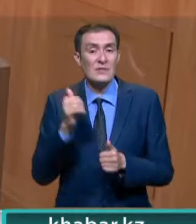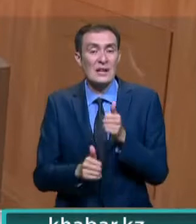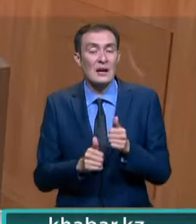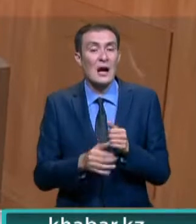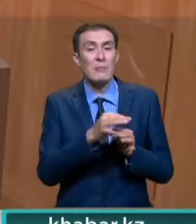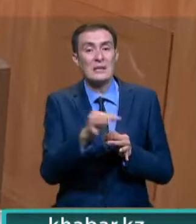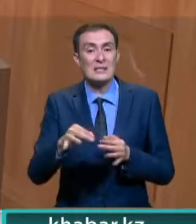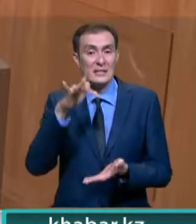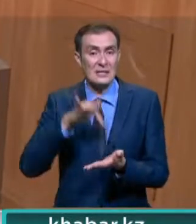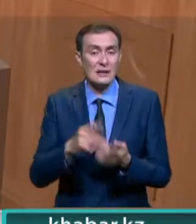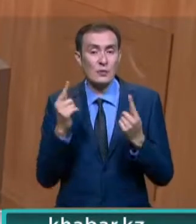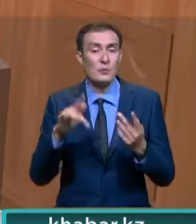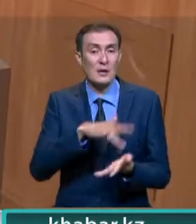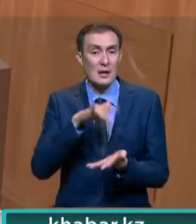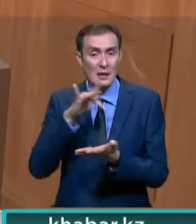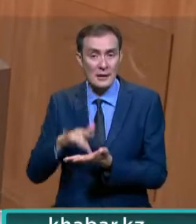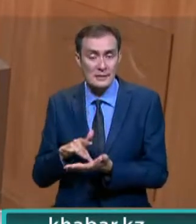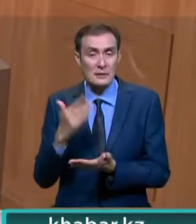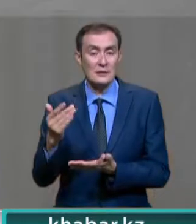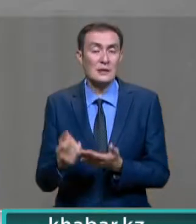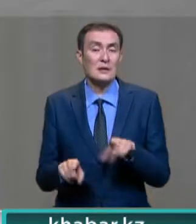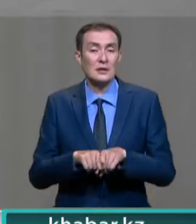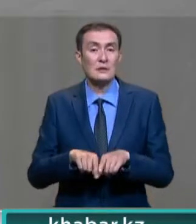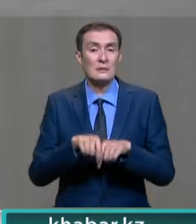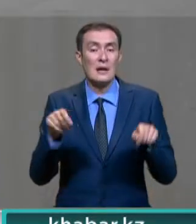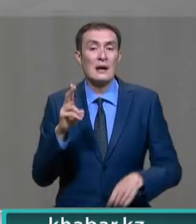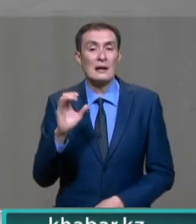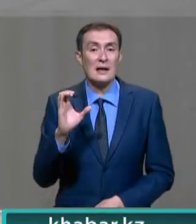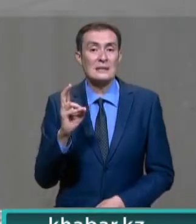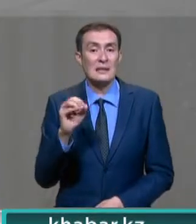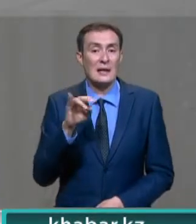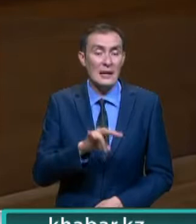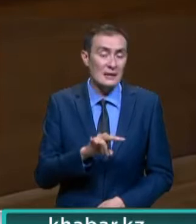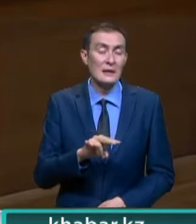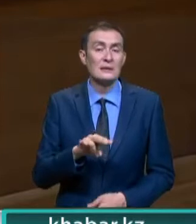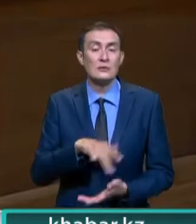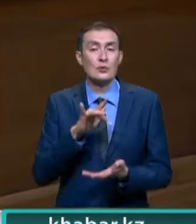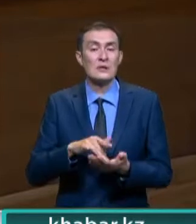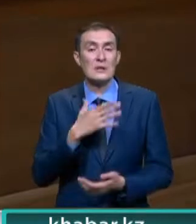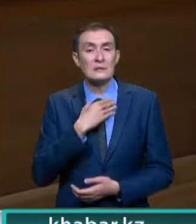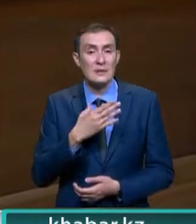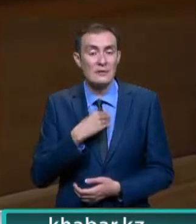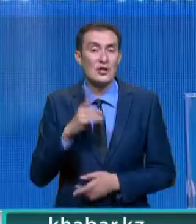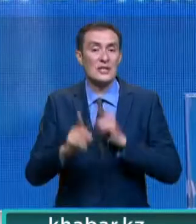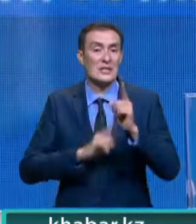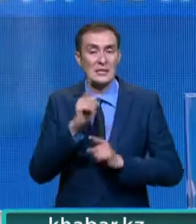центрах и городах республиканского значения. Они появились также в Каскелене, Семее, Жесказгане и Экбастузе.